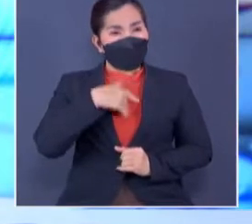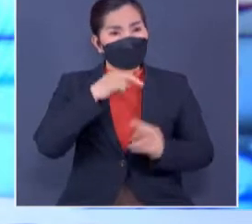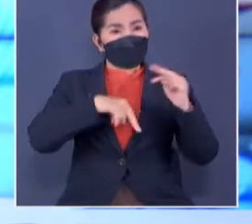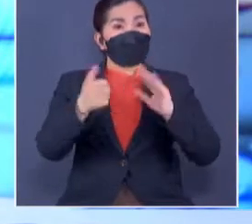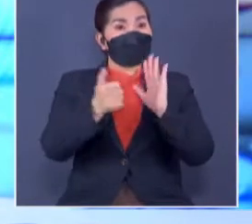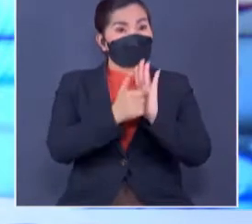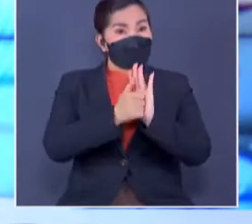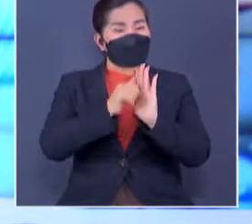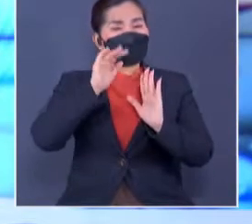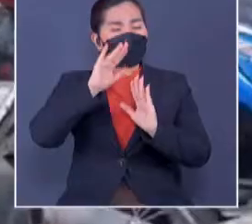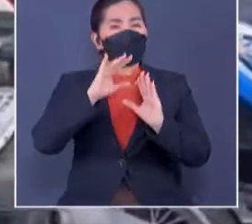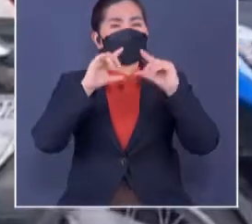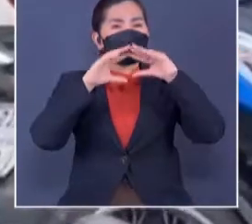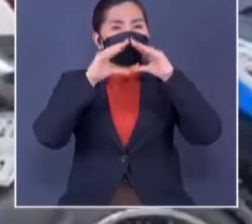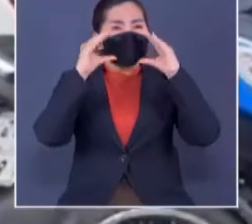หายโอนเงินค่ะ